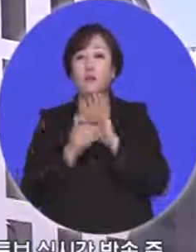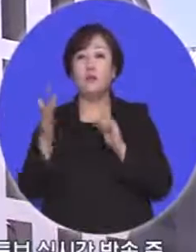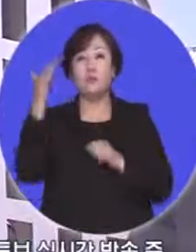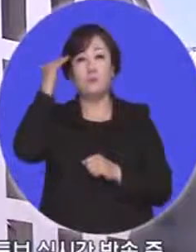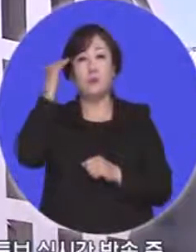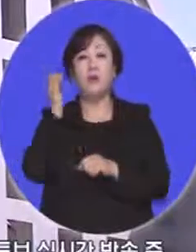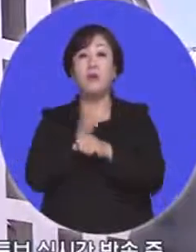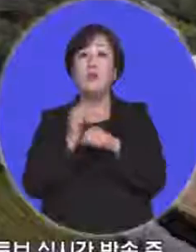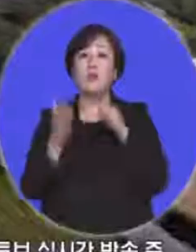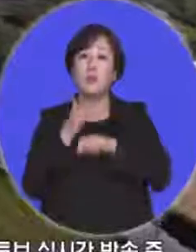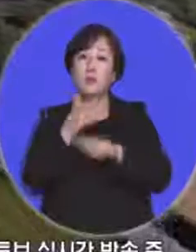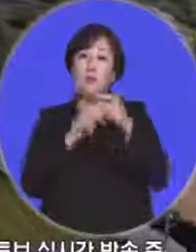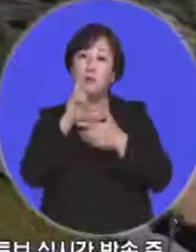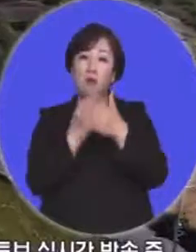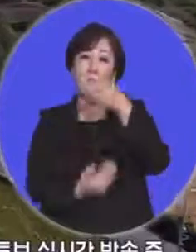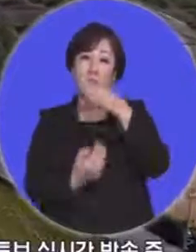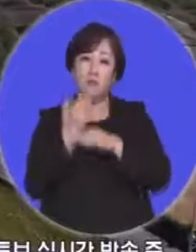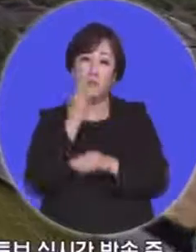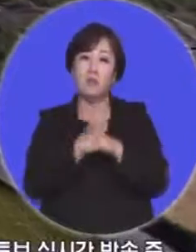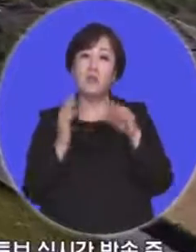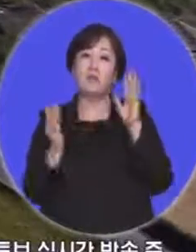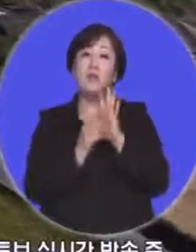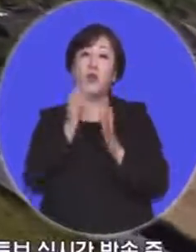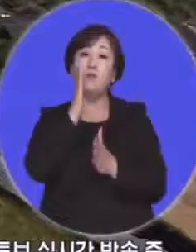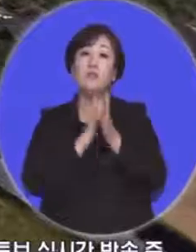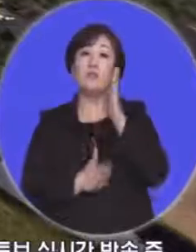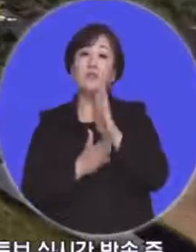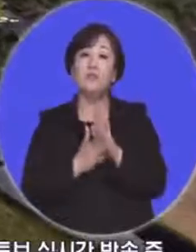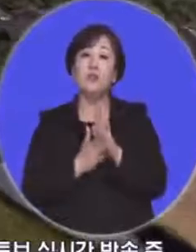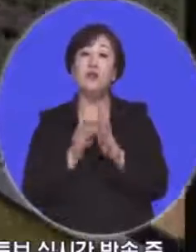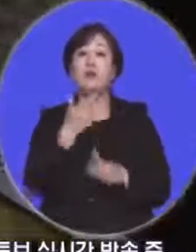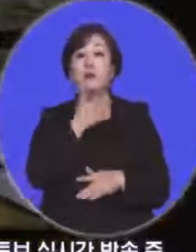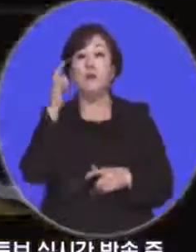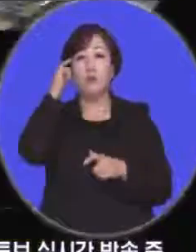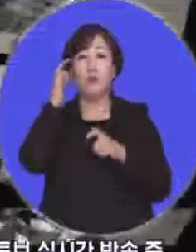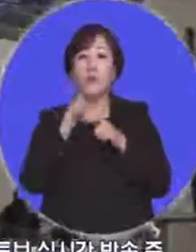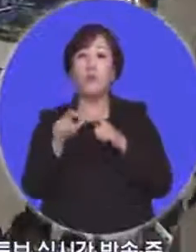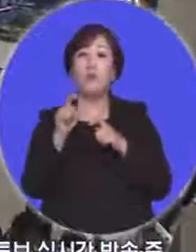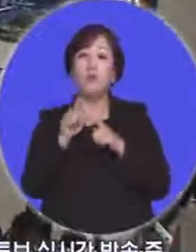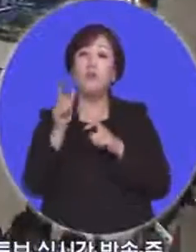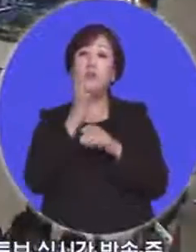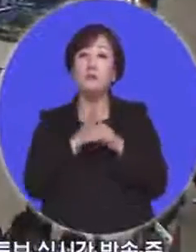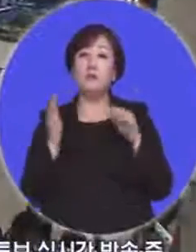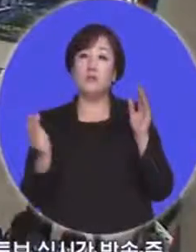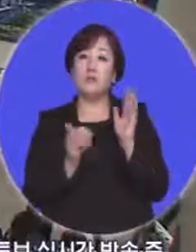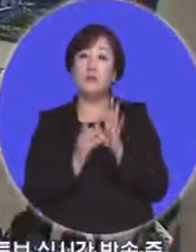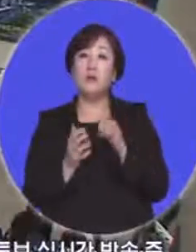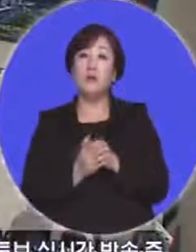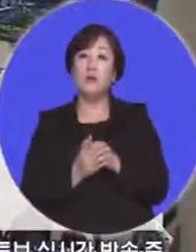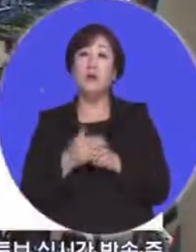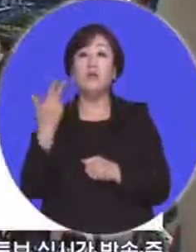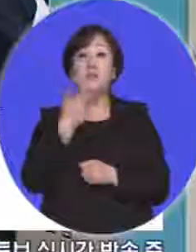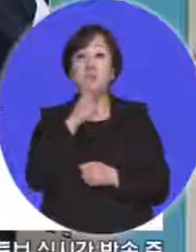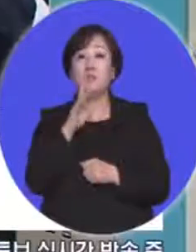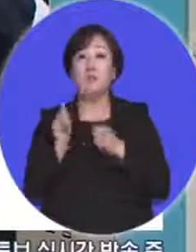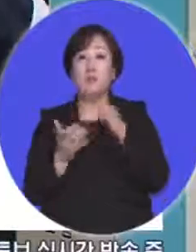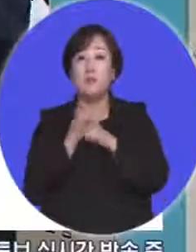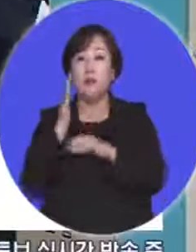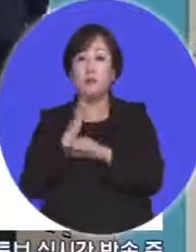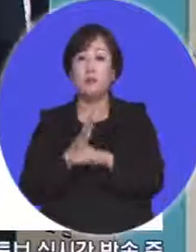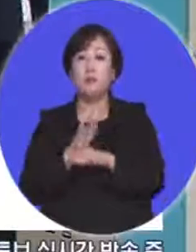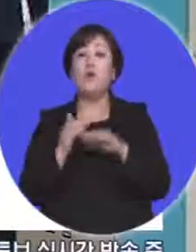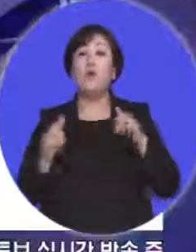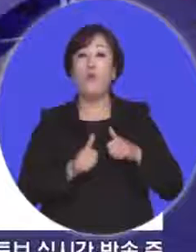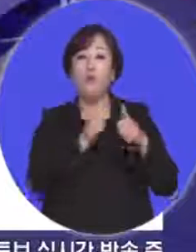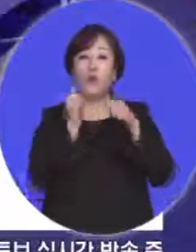못한 대형 악재가 장기화되면서 울산시가 심각한 고민에 빠졌습니다. 전시장은 최대 7,000명, 회의장은